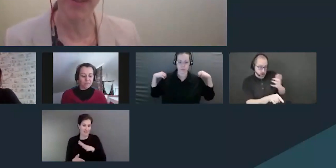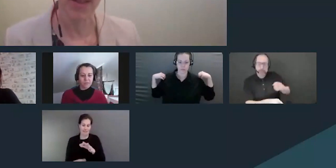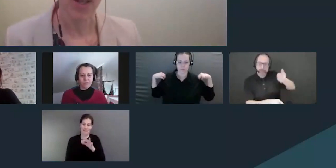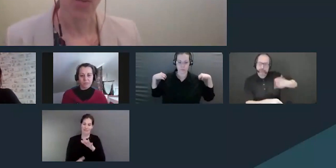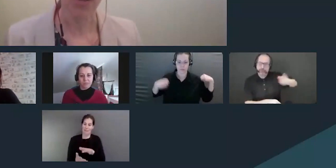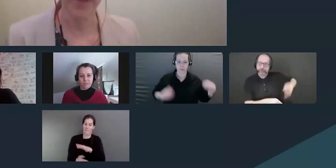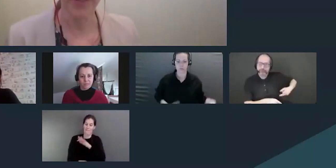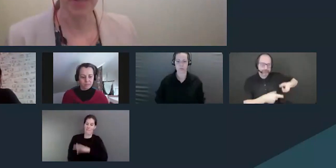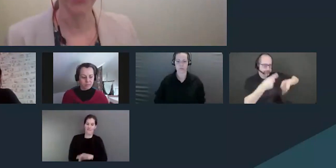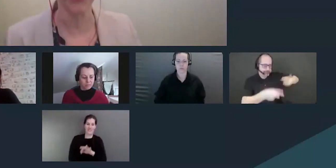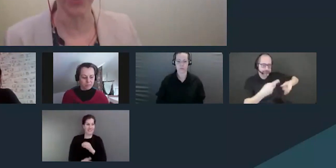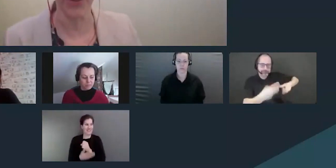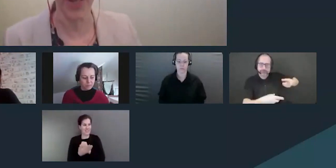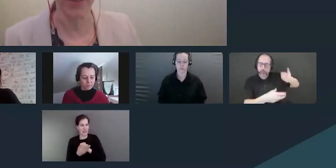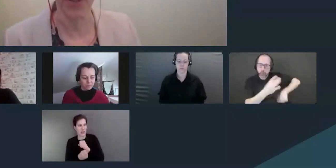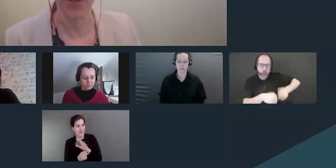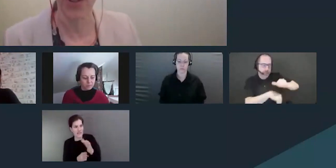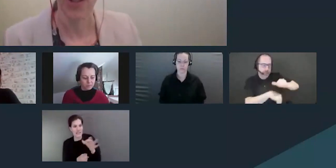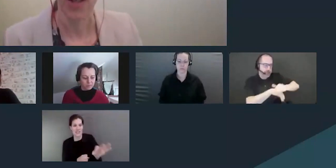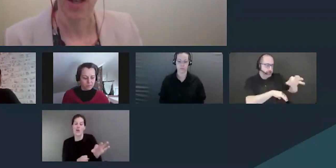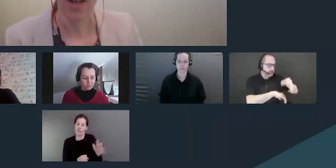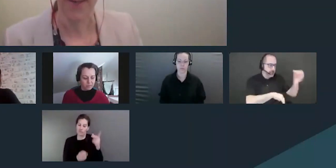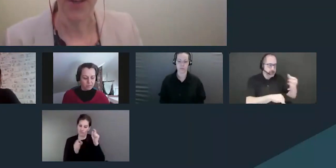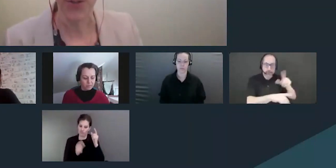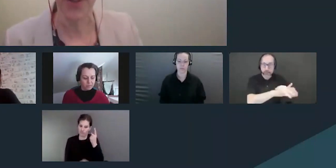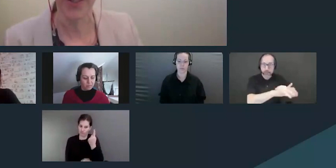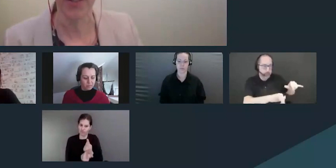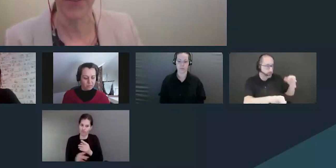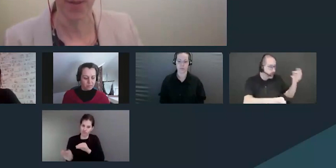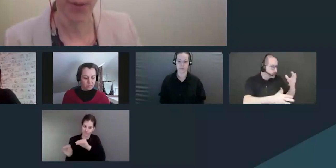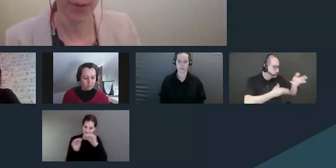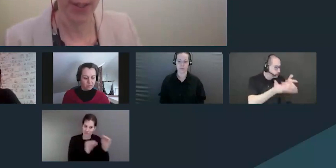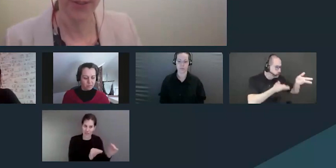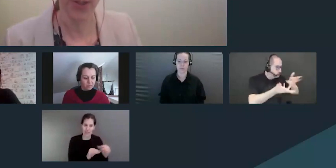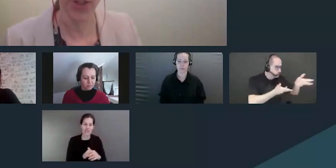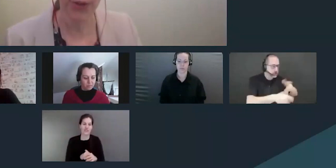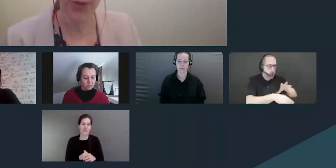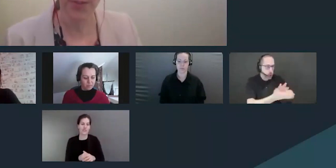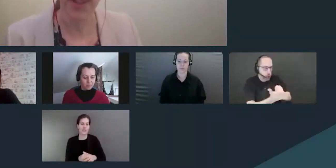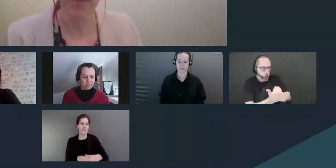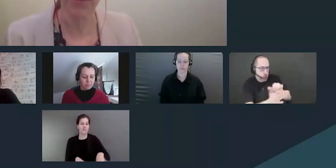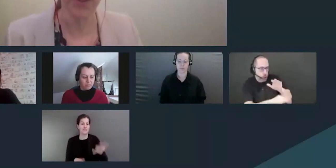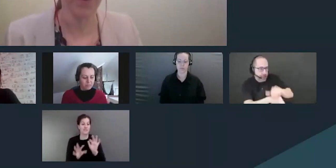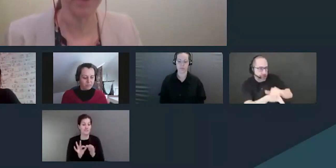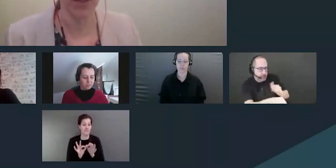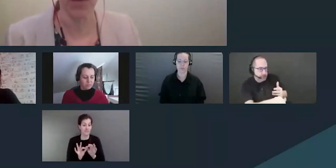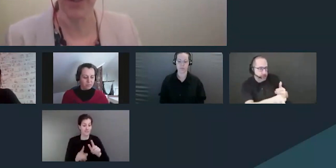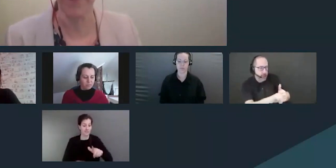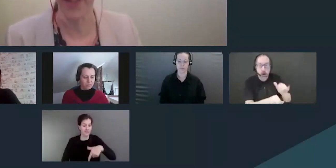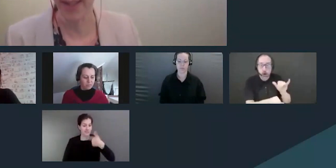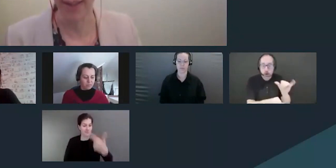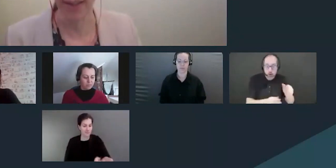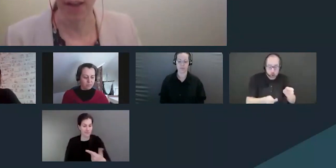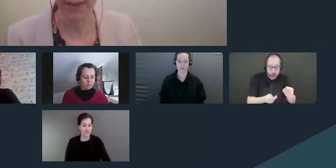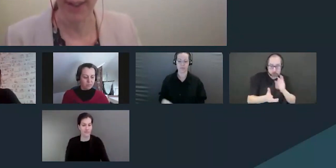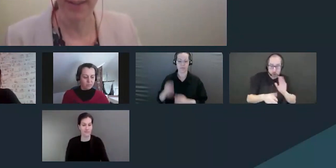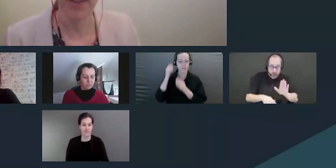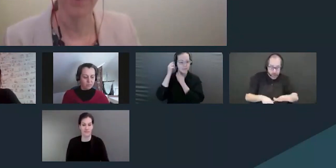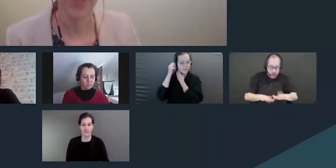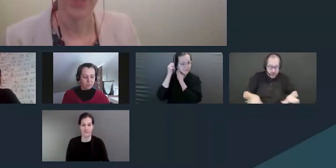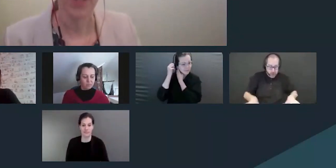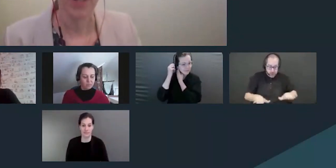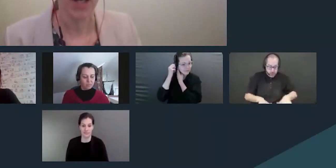mesure d'apprendre aussi l'anglais. Ils voudraient aussi offrir le choix et la possibilité à leurs enfants pour vivre dans un environnement